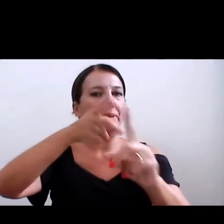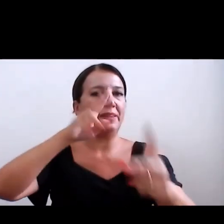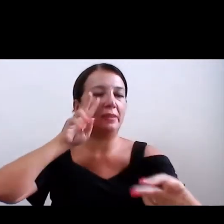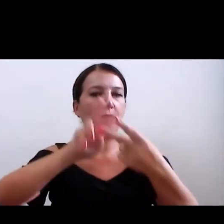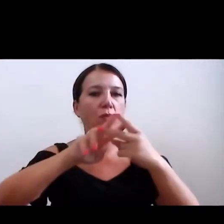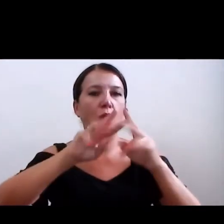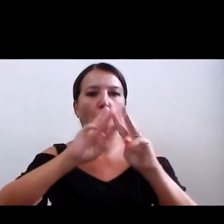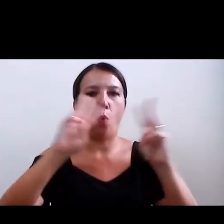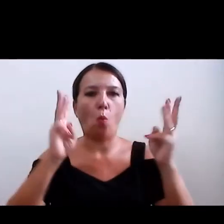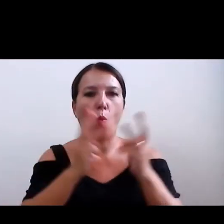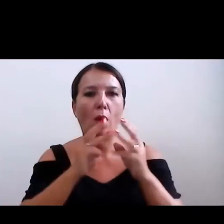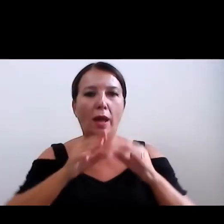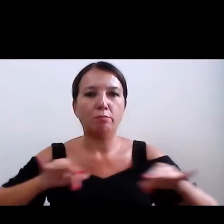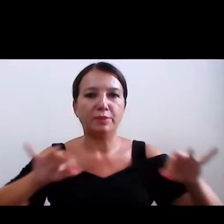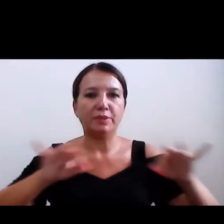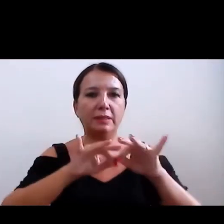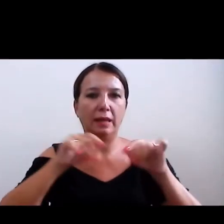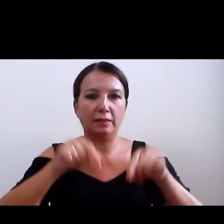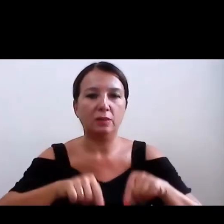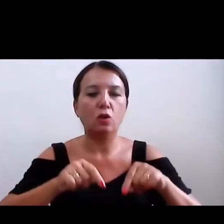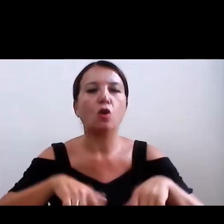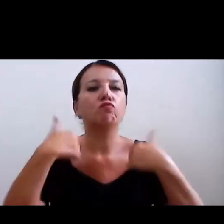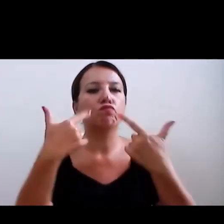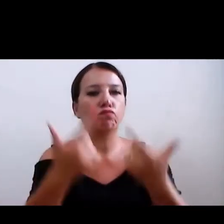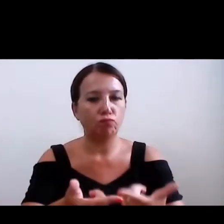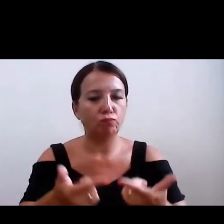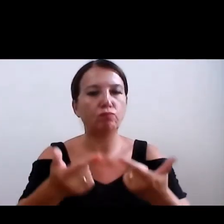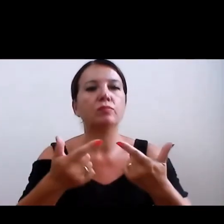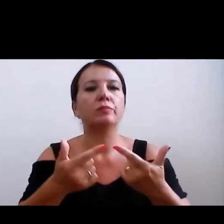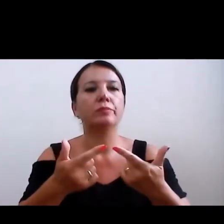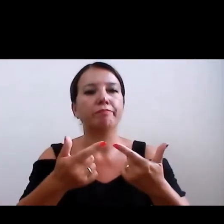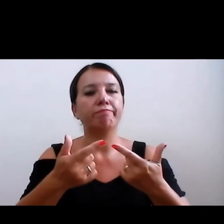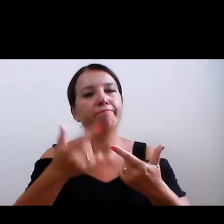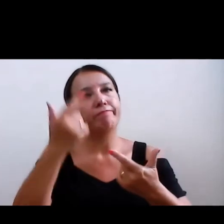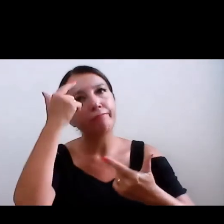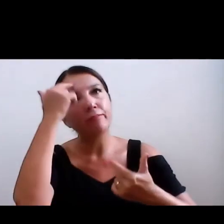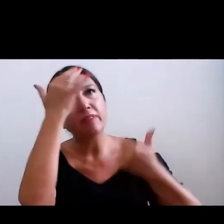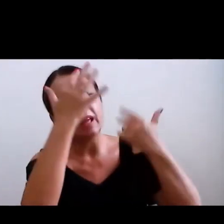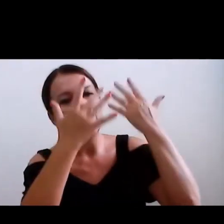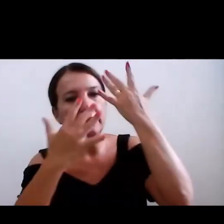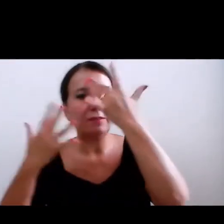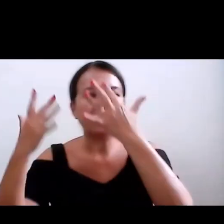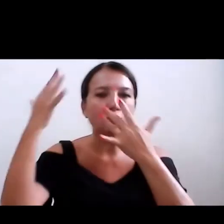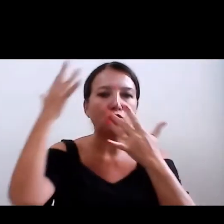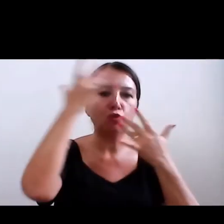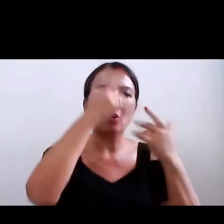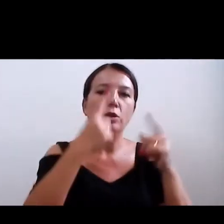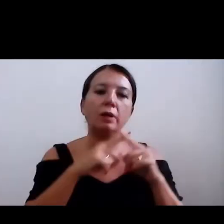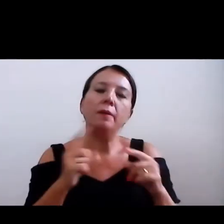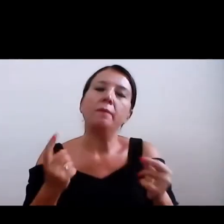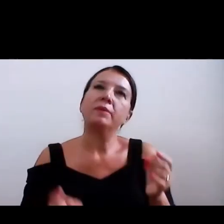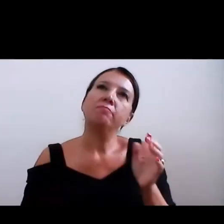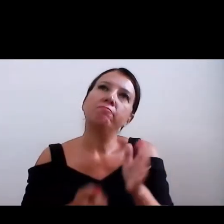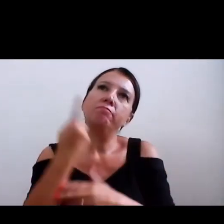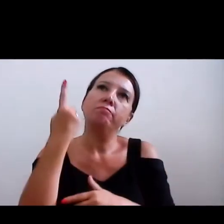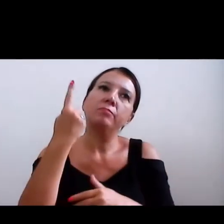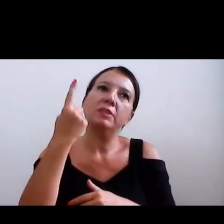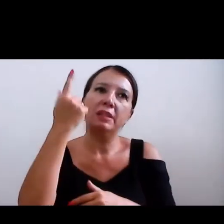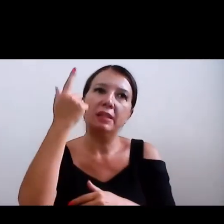di oggi, quello più che altro di fornirvi delle suggestioni per incentivare un